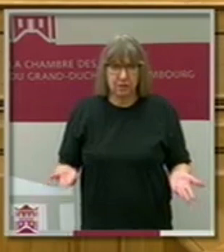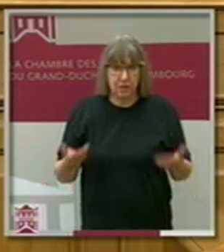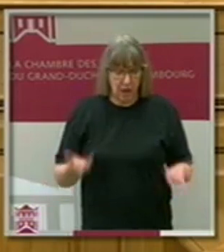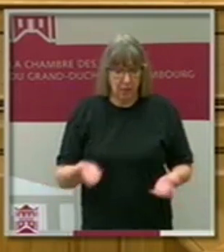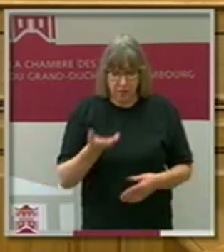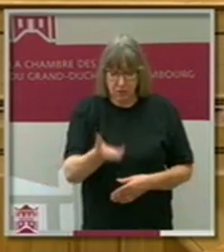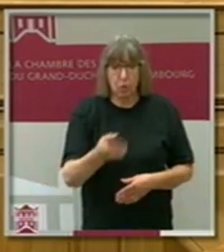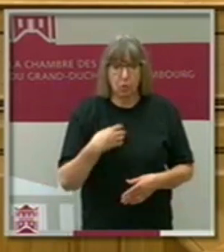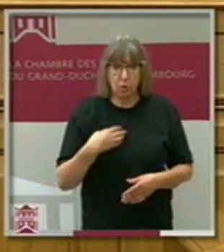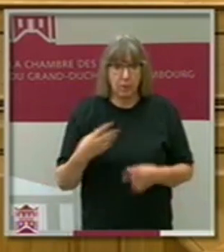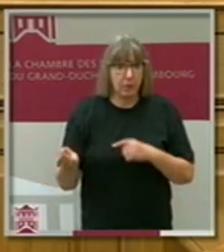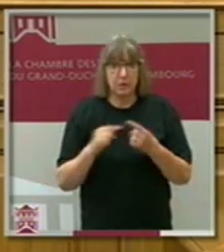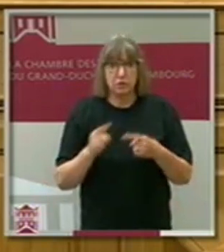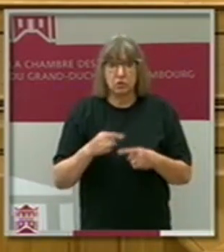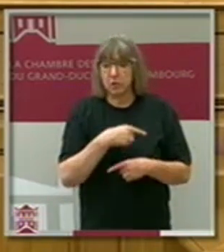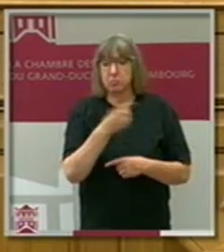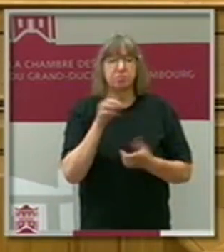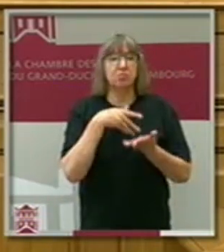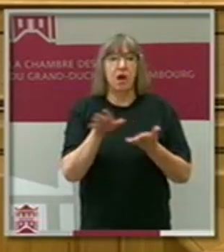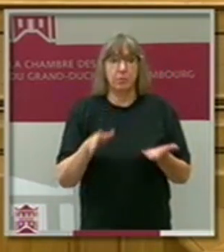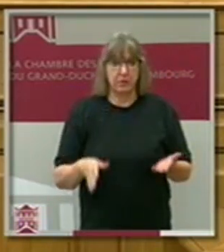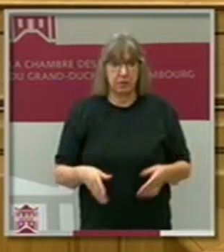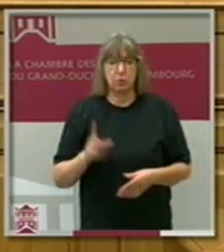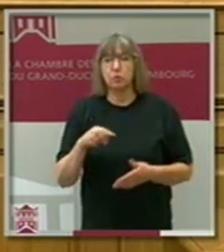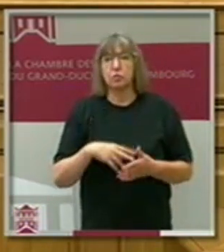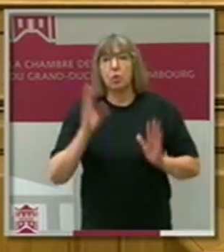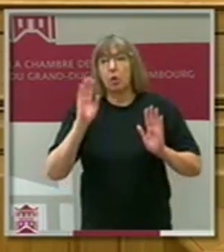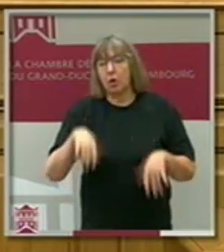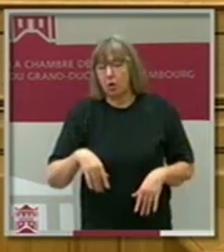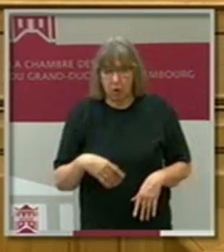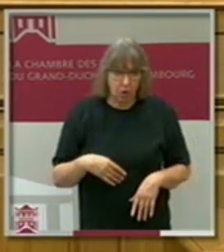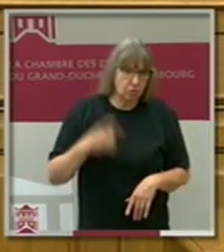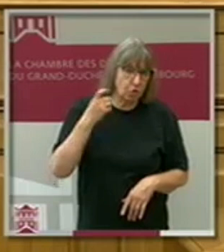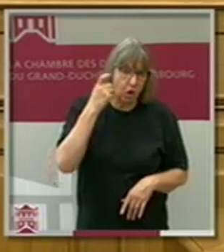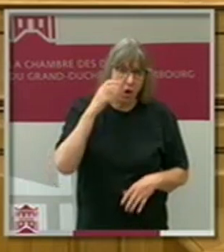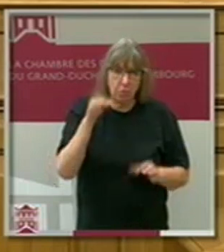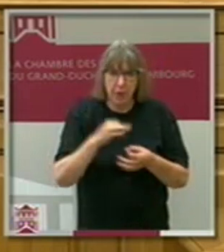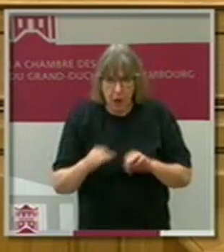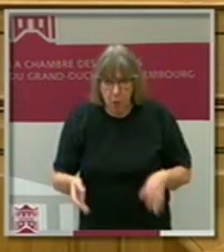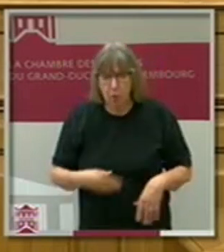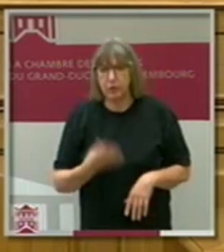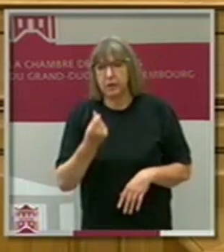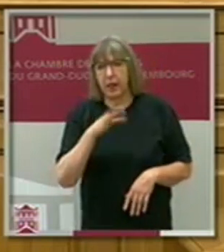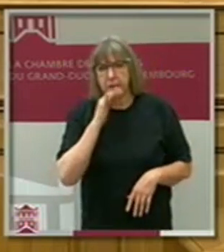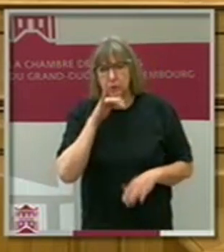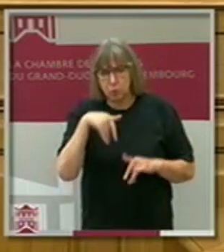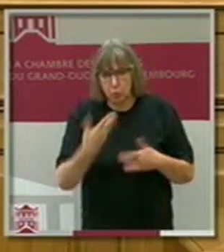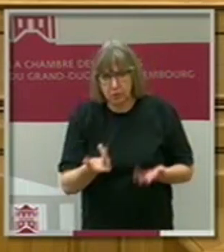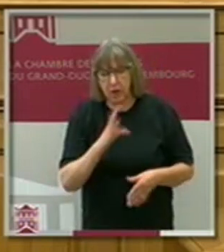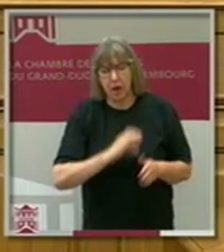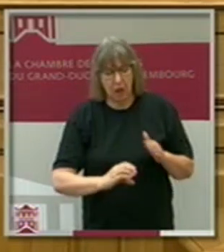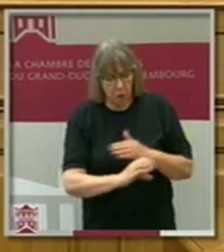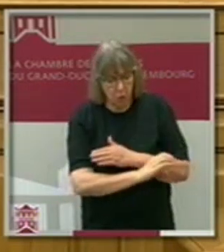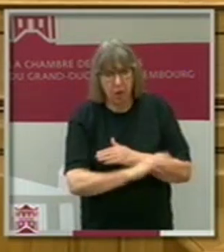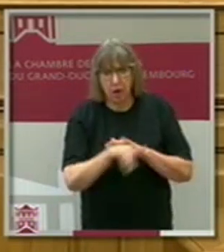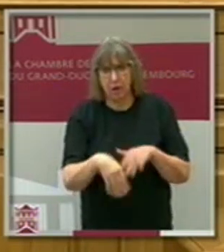Gedanken, mehr Reserven, so viel, es geschieht nicht. Das ist eine kurzfristige Politik, Da guckt eine Regierung just auf den nächsten Wahltermin.